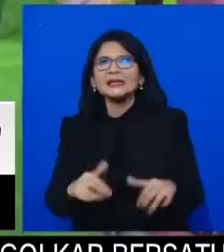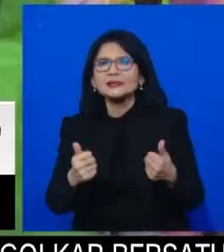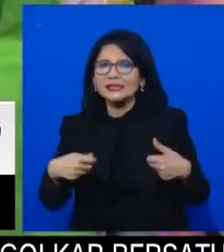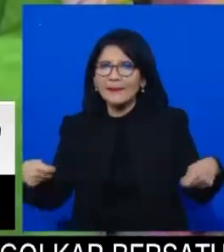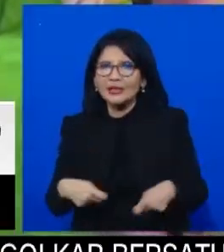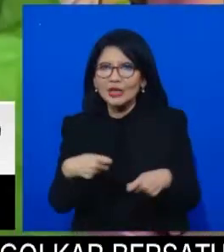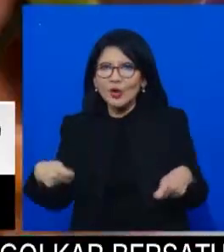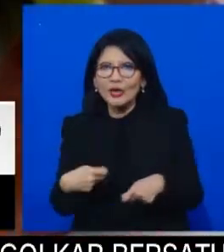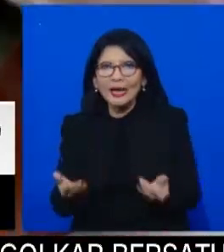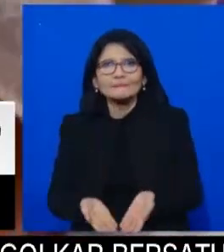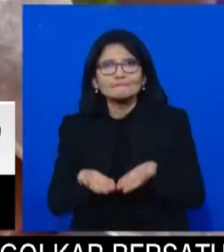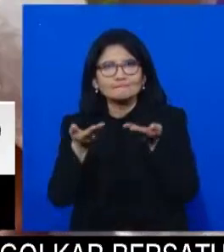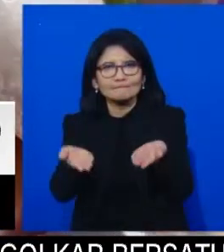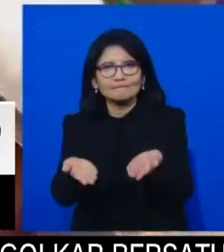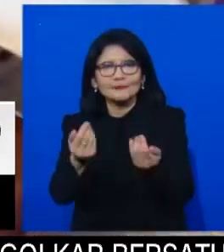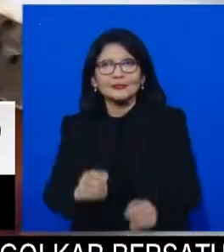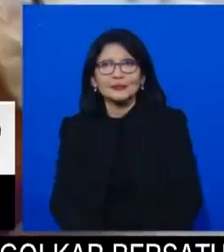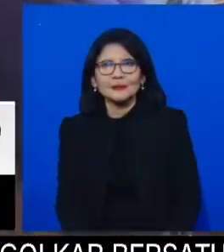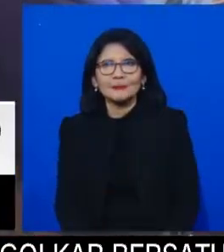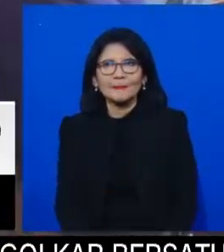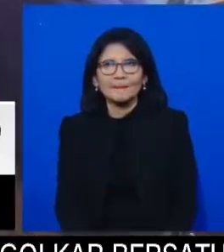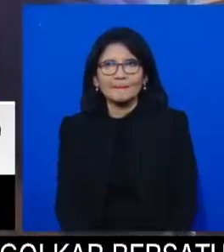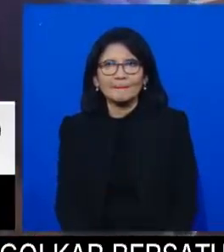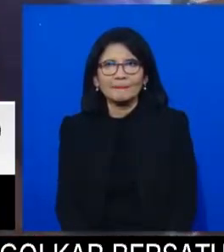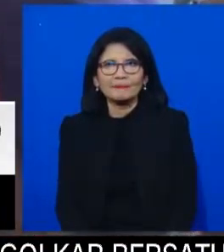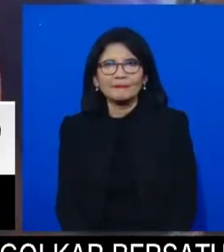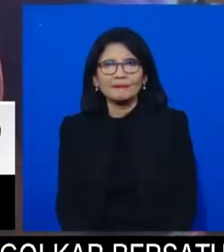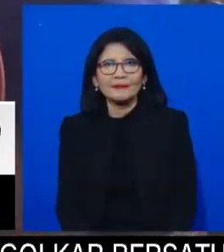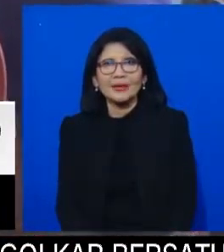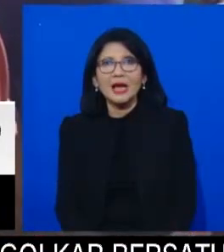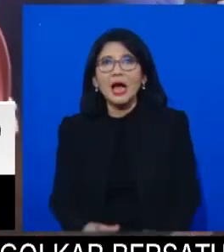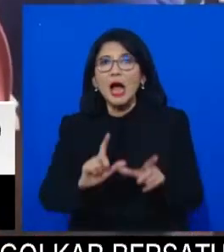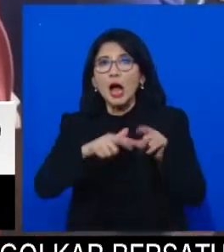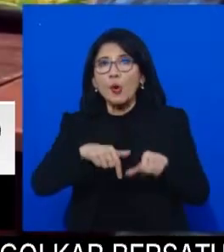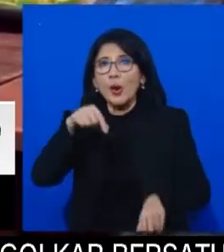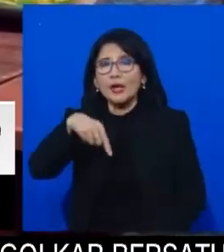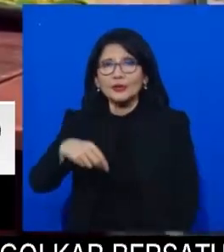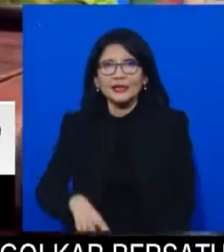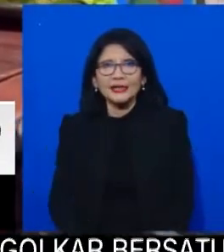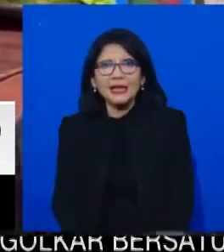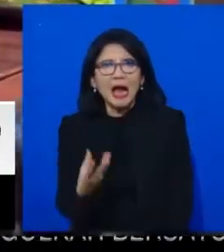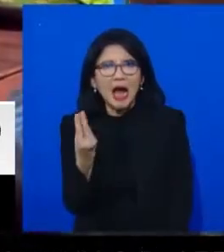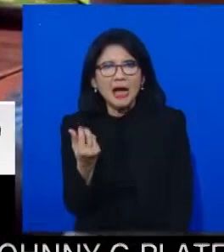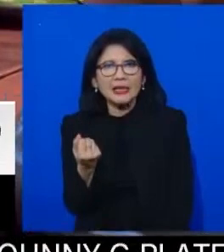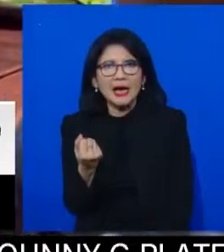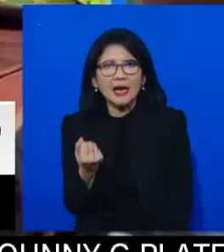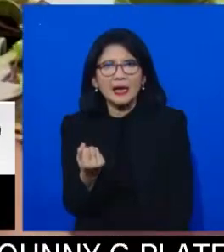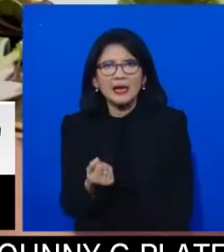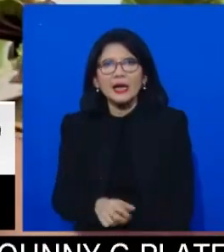digoreng dan disajikan bersama lalapan dan sambal. Kedai makan yang berada di Jalan Balong Gede ini membanderol ayam gentong